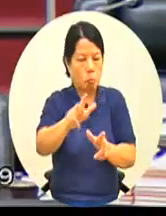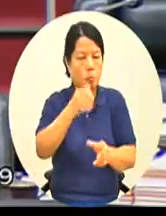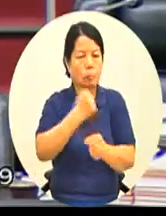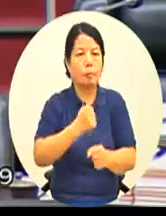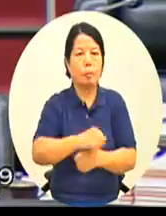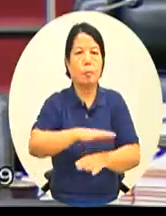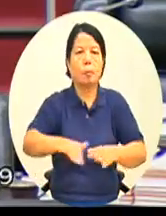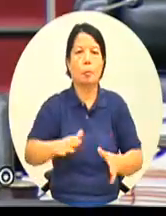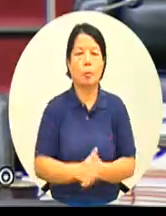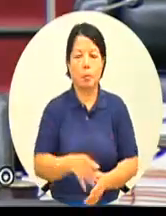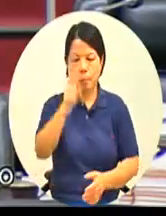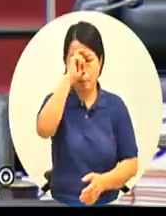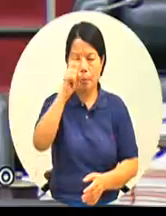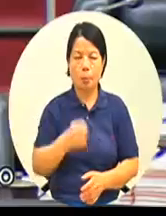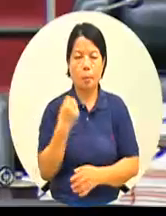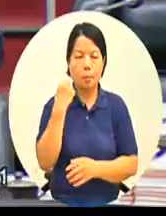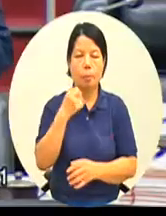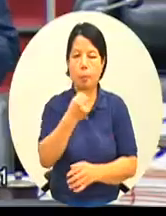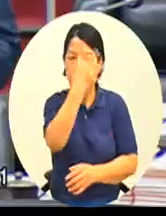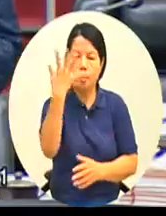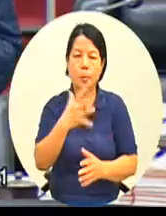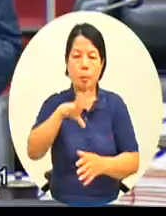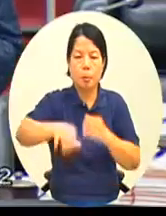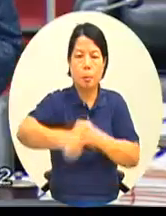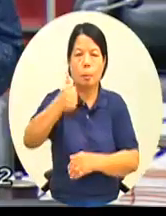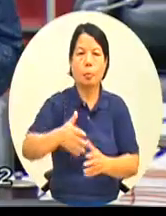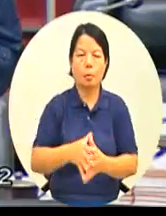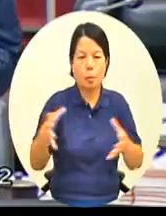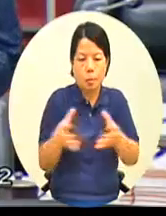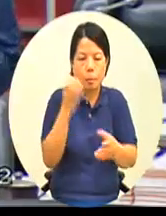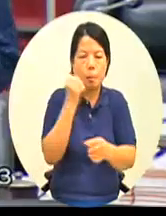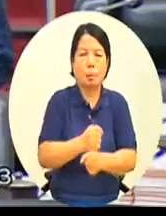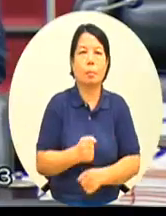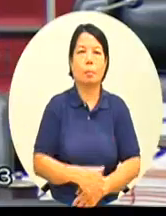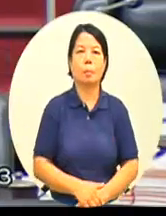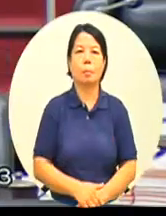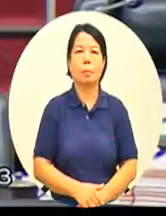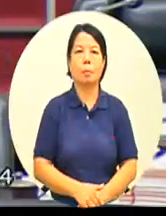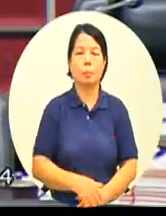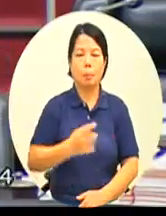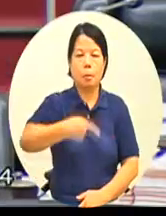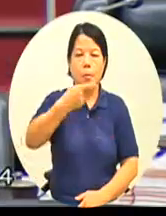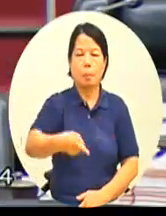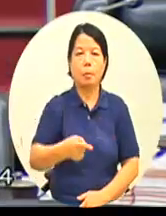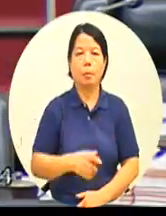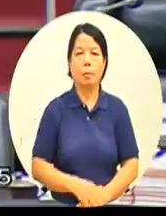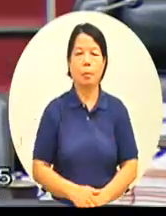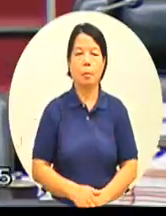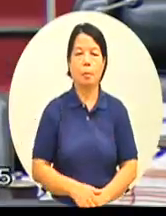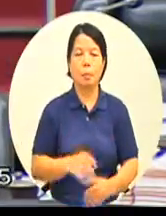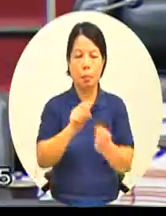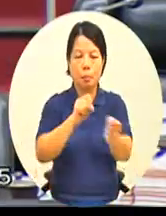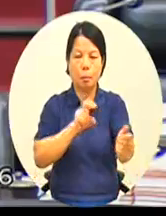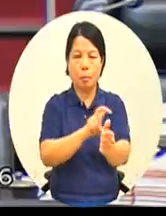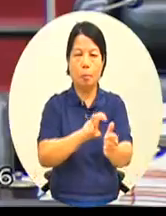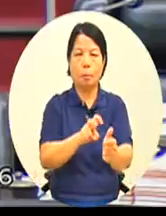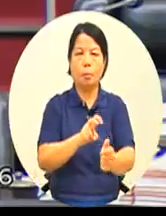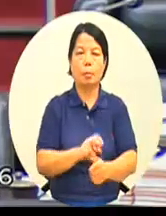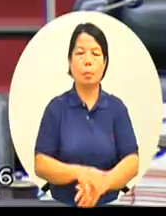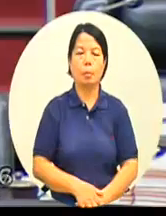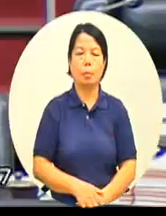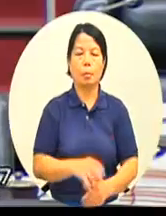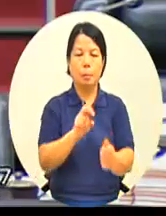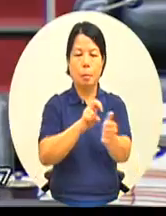待我们新的年轻的局长也跟我们一起这样子的做。再来最后一点，我们来讲长照好了。因为呢，